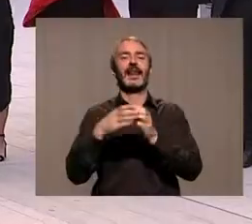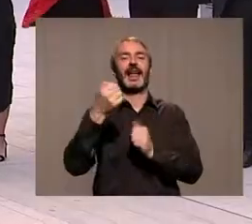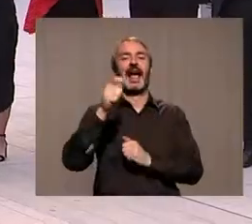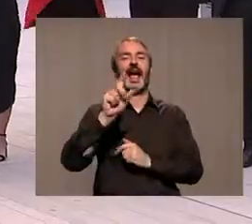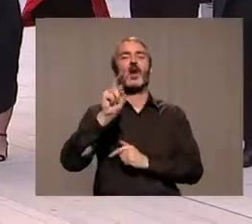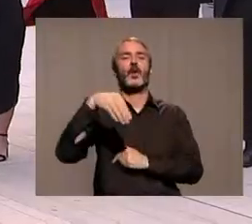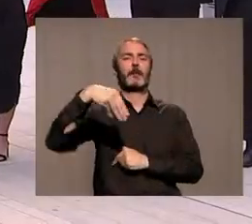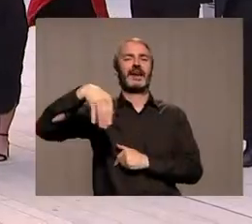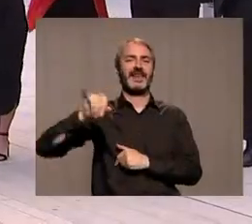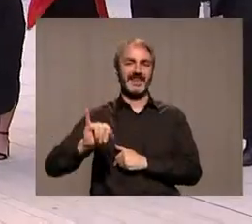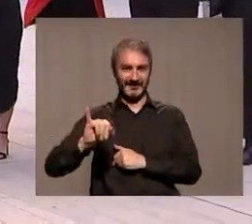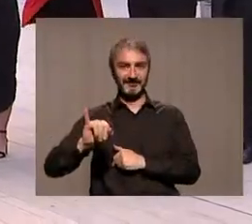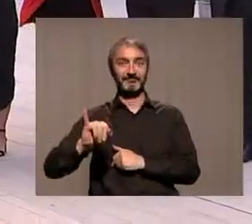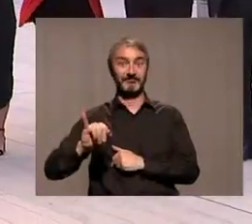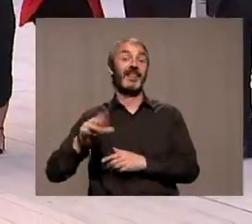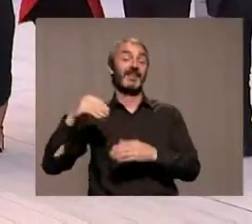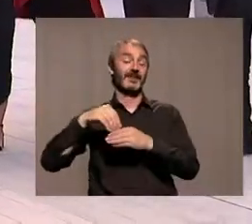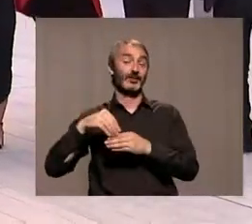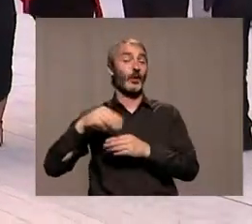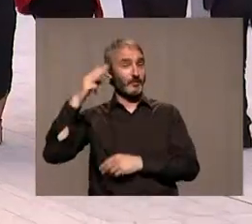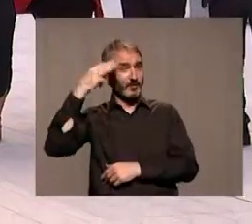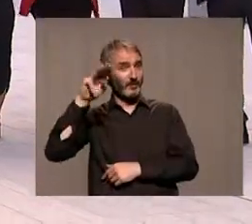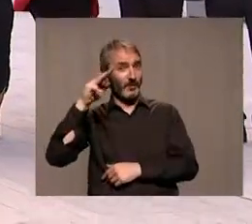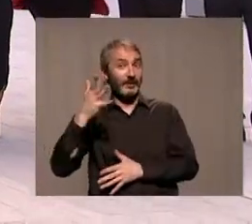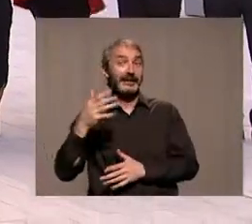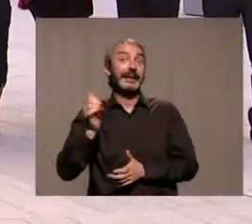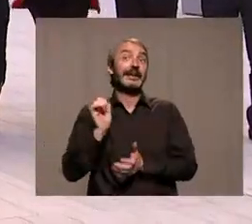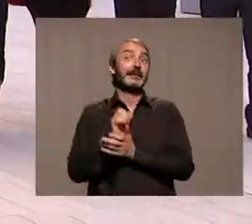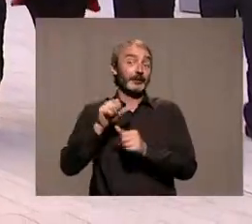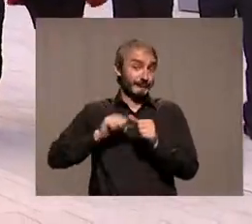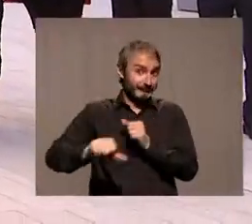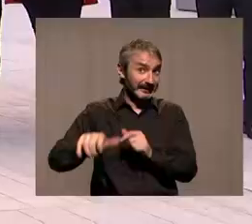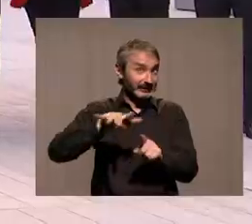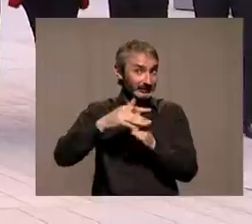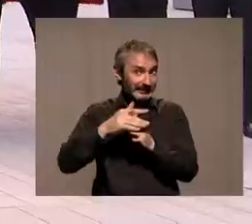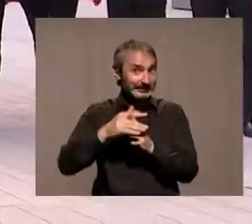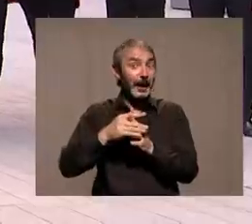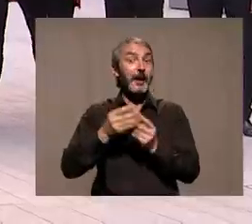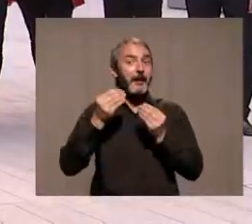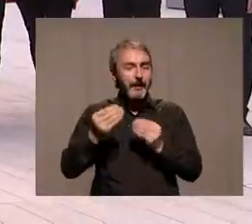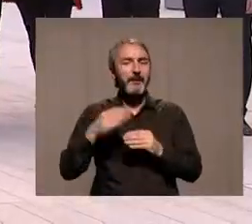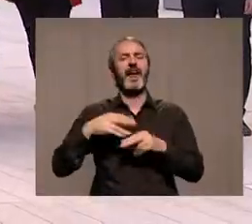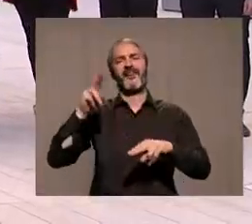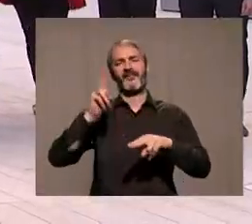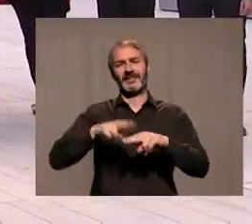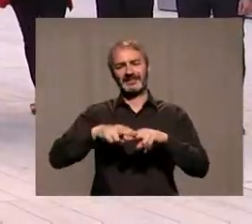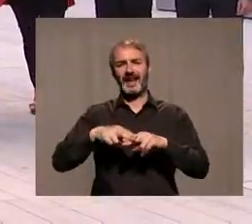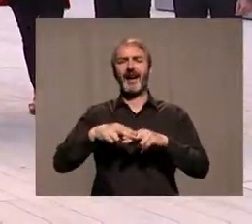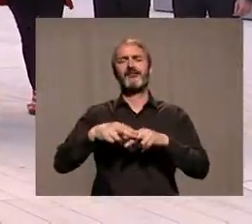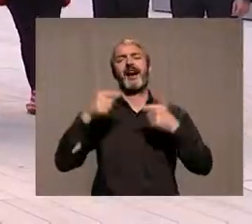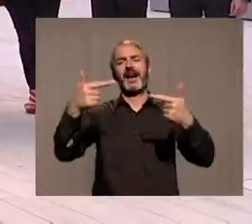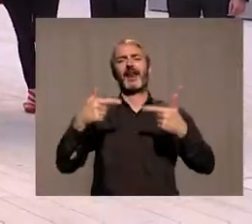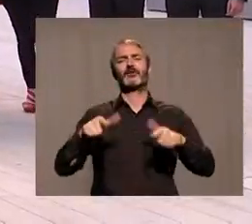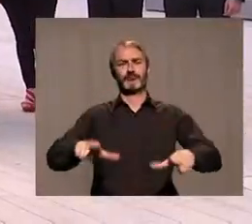la Universitat Pompeu Fabra. Esperem que les circumstàncies, doncs, ens deixin celebrar ben aviat la festa de graduació que